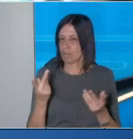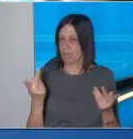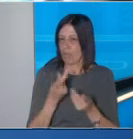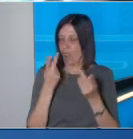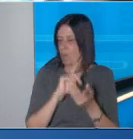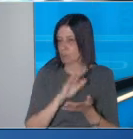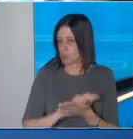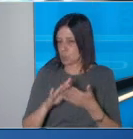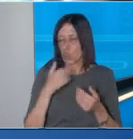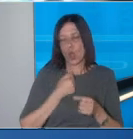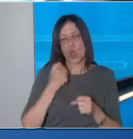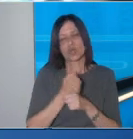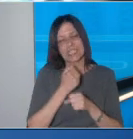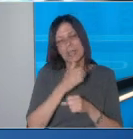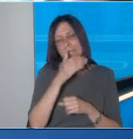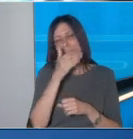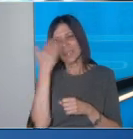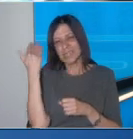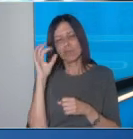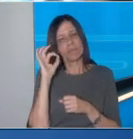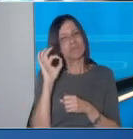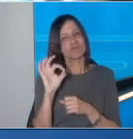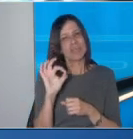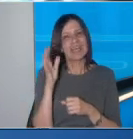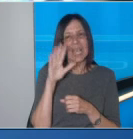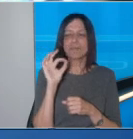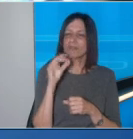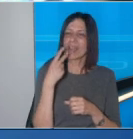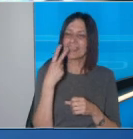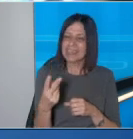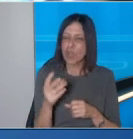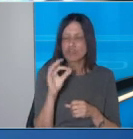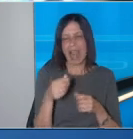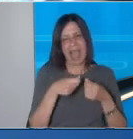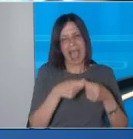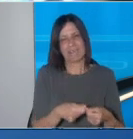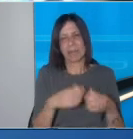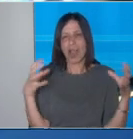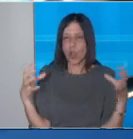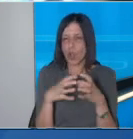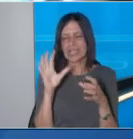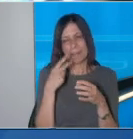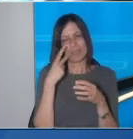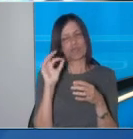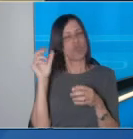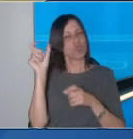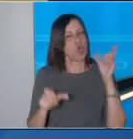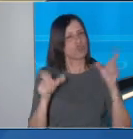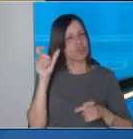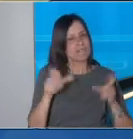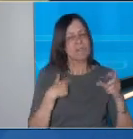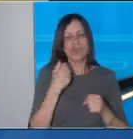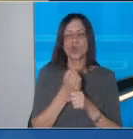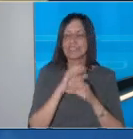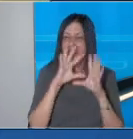את המקסימום, כדי שגם לצורכי נראות כלפי שאר החברים לקואליציה, נראות כלפי התושבים, אנחנו